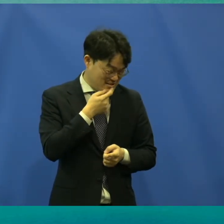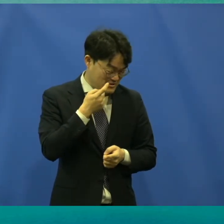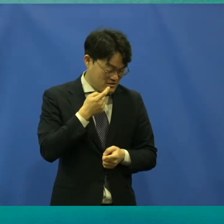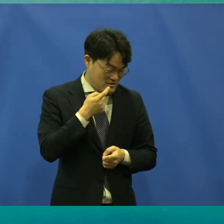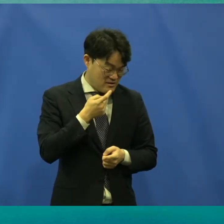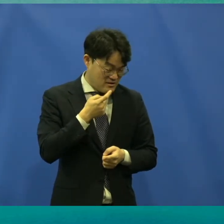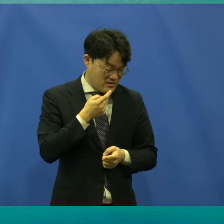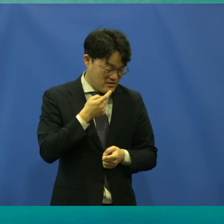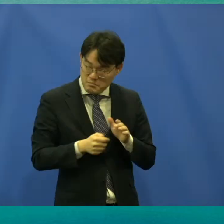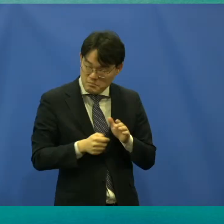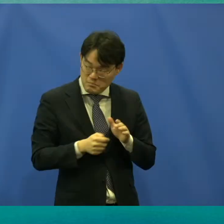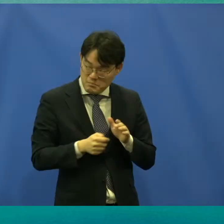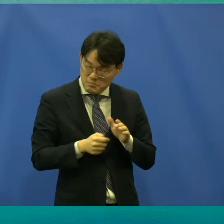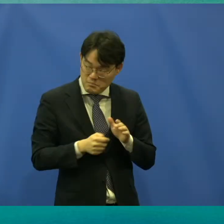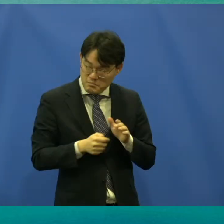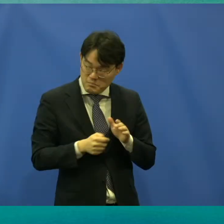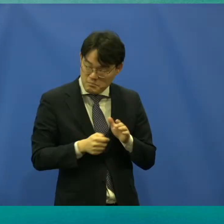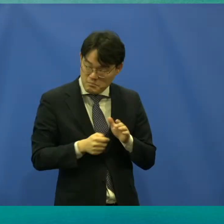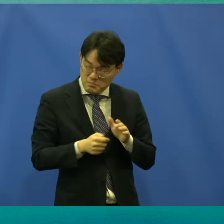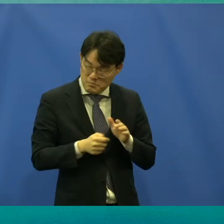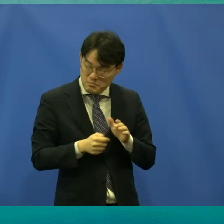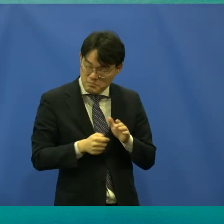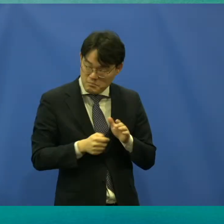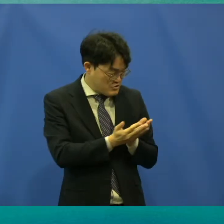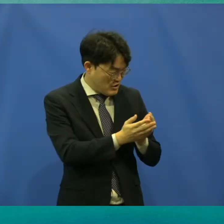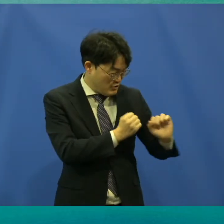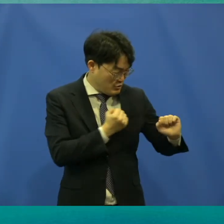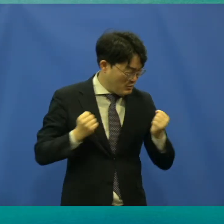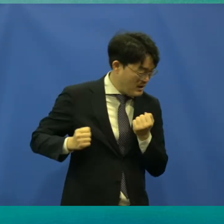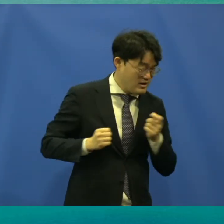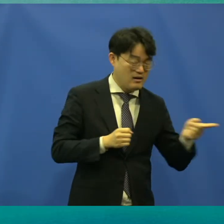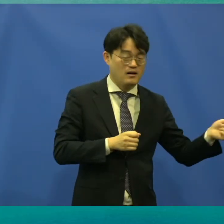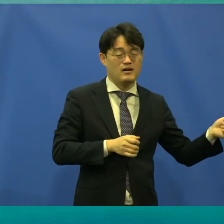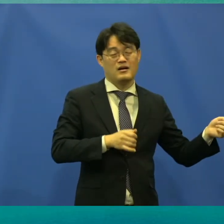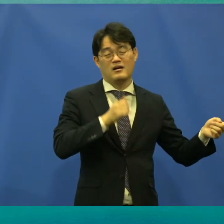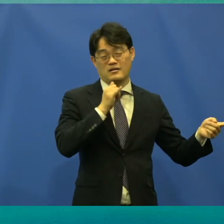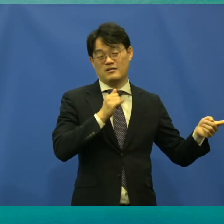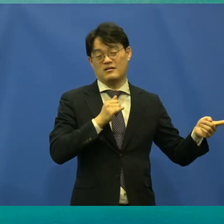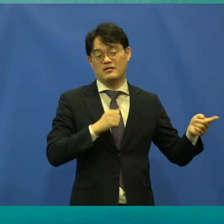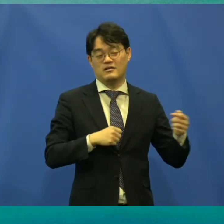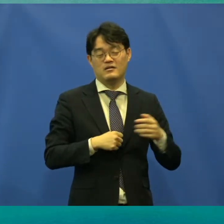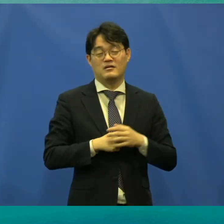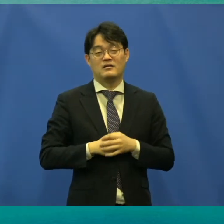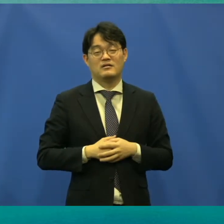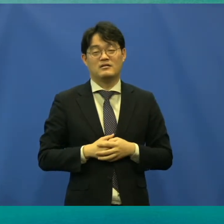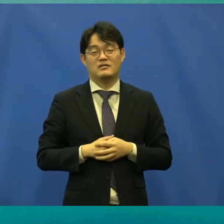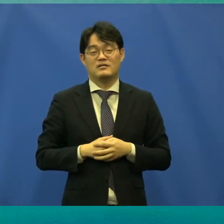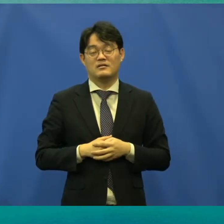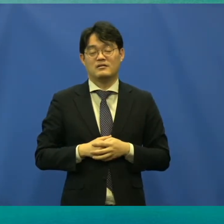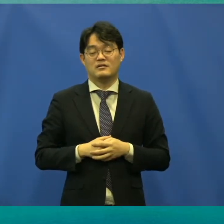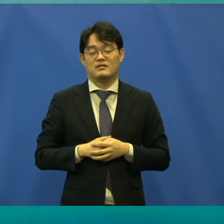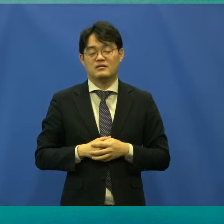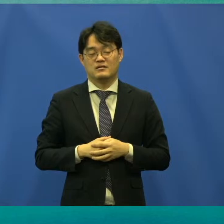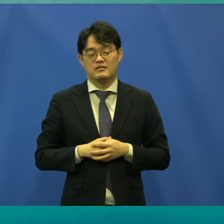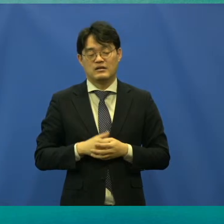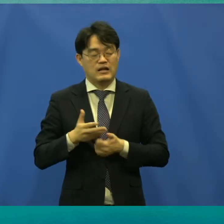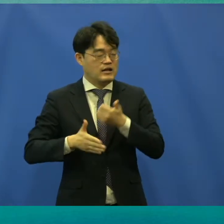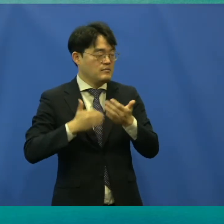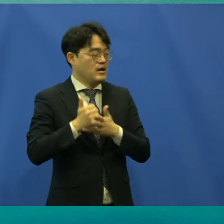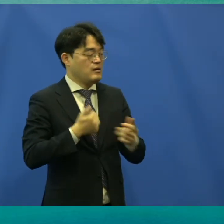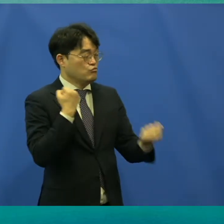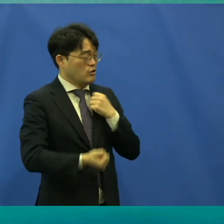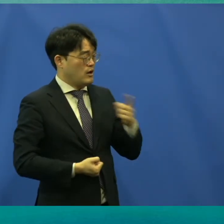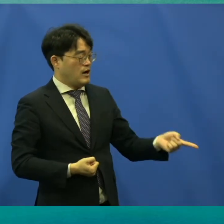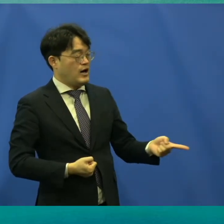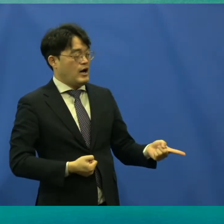아프게 했는 그 속속들이의 내용은 우리가 다 다루지 않습니다. 그러니까